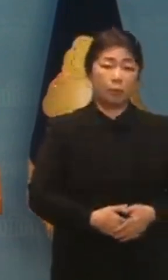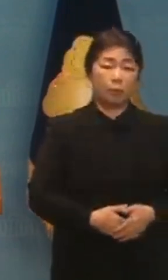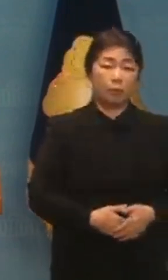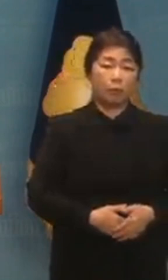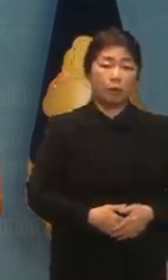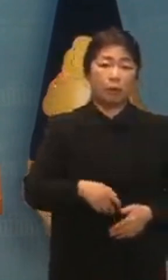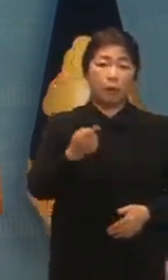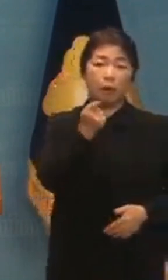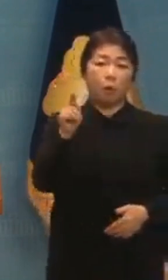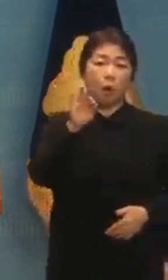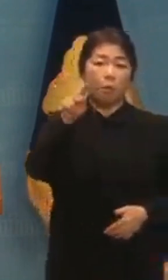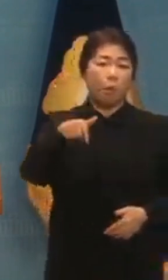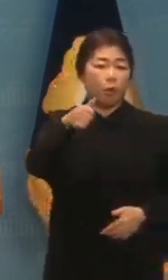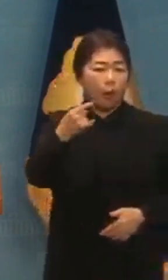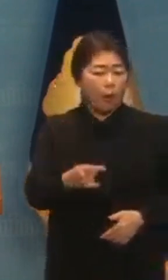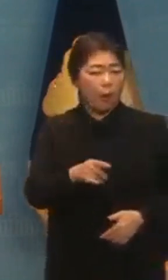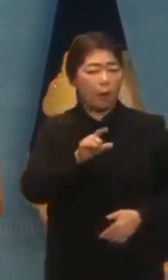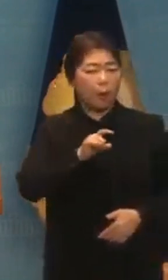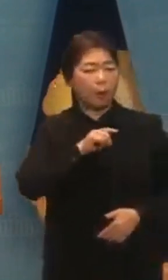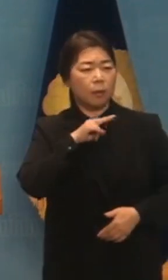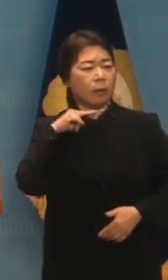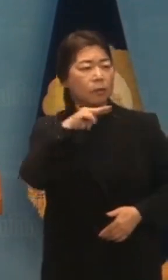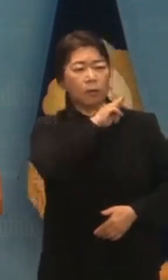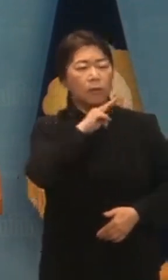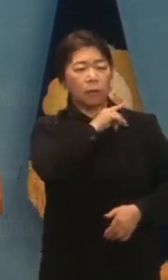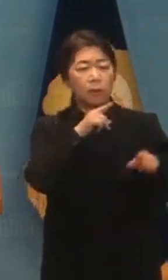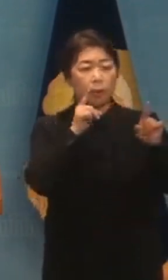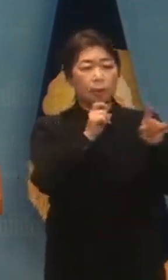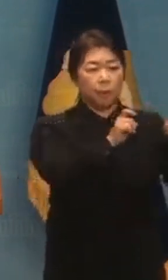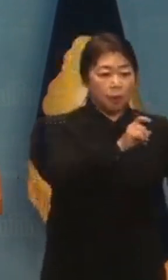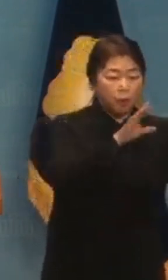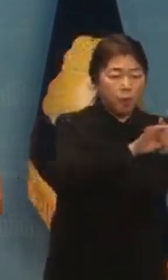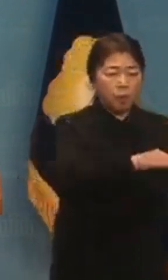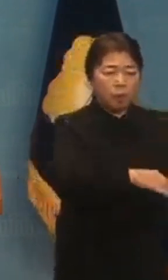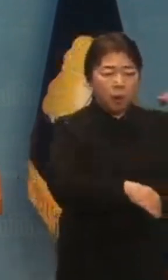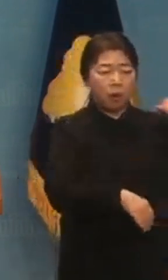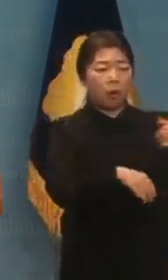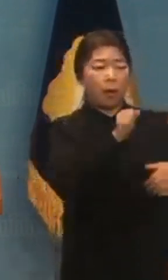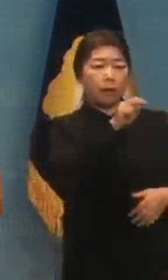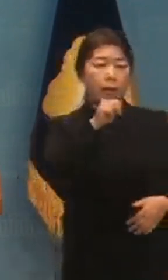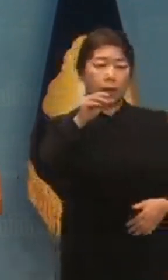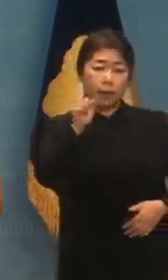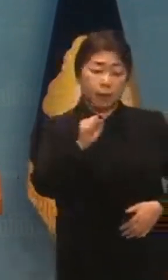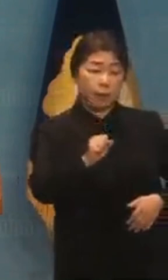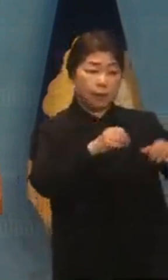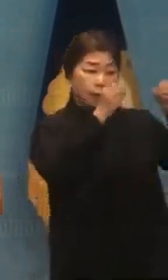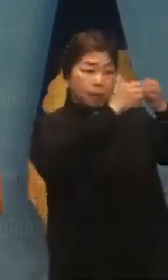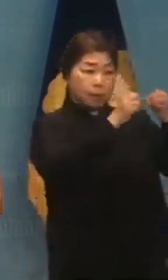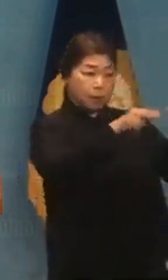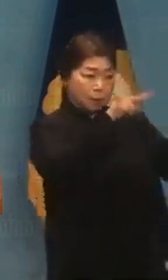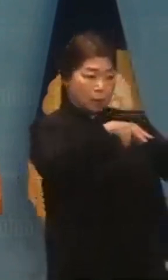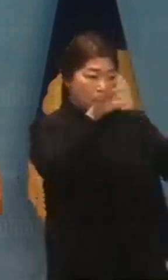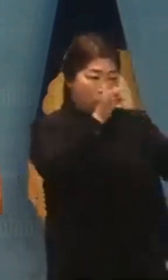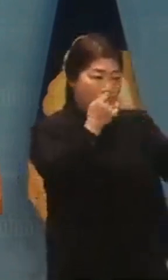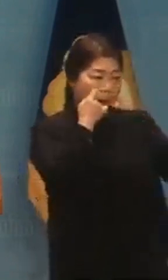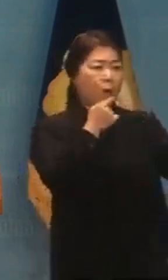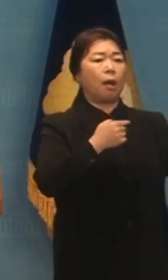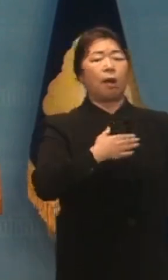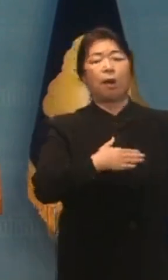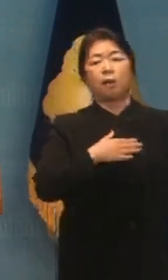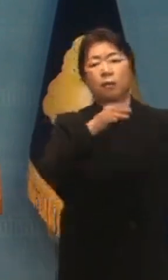광복회의 타당한 의심은 과거 신 장관의 SNS 글이 확인되는 걸로 확신이 됐습니다.